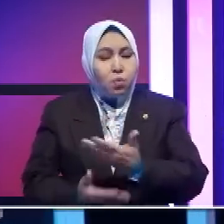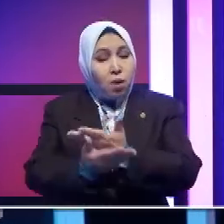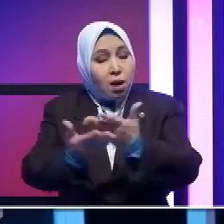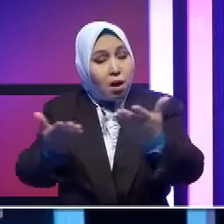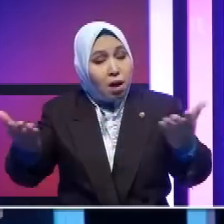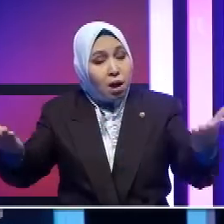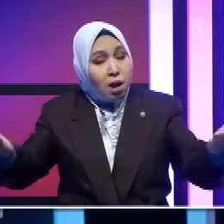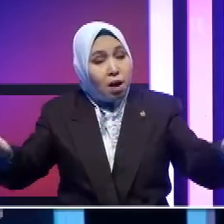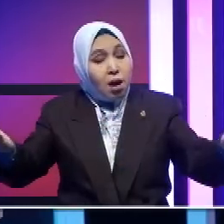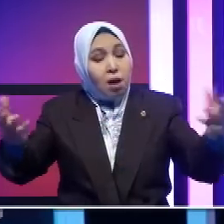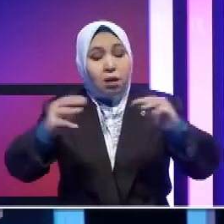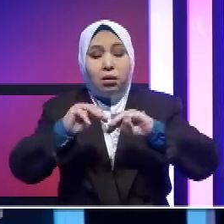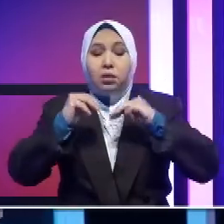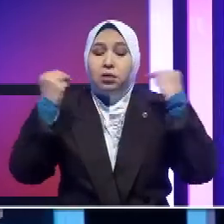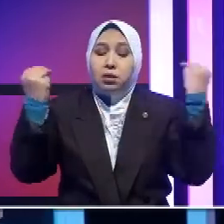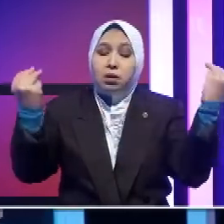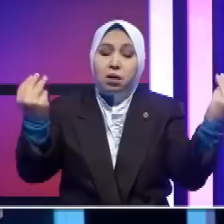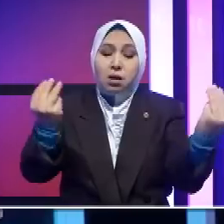آمن يا